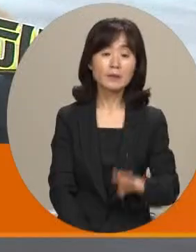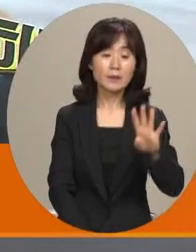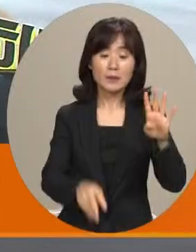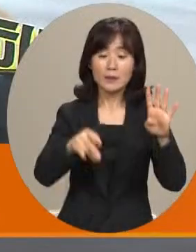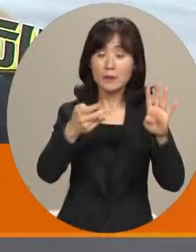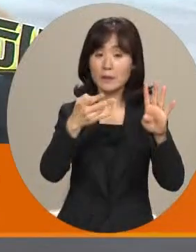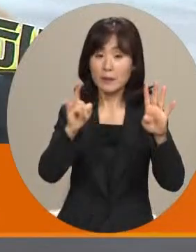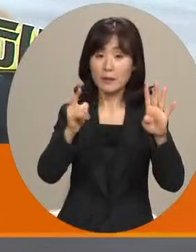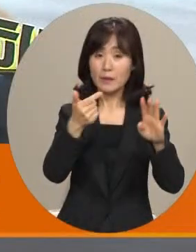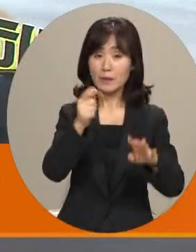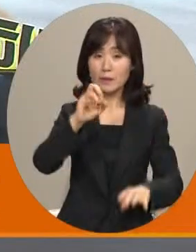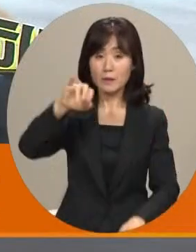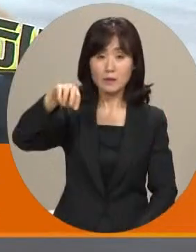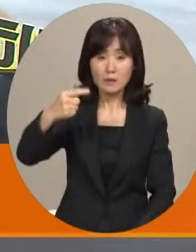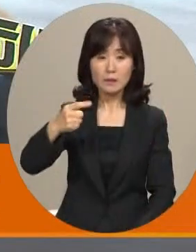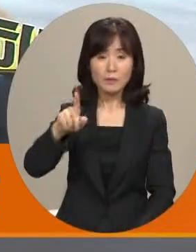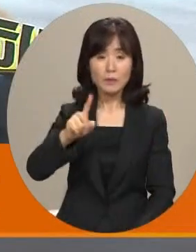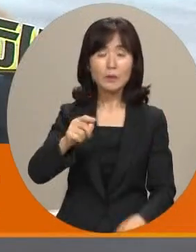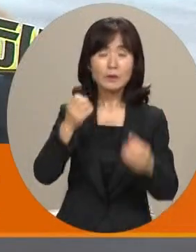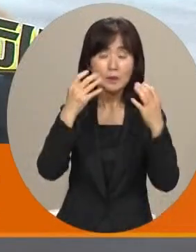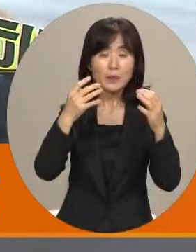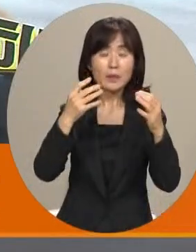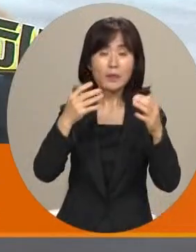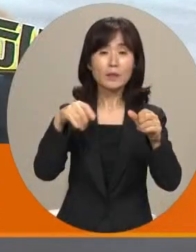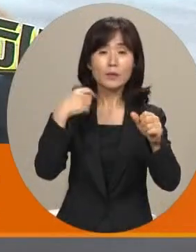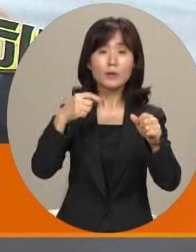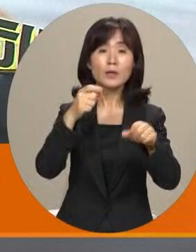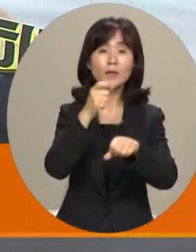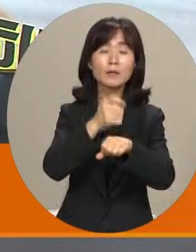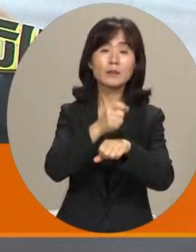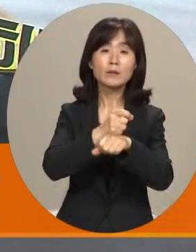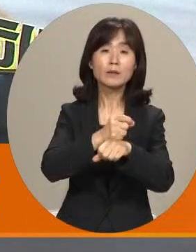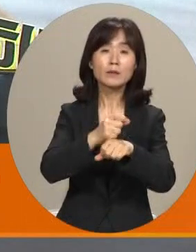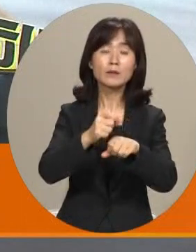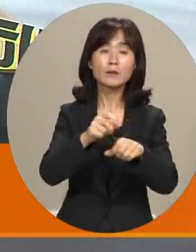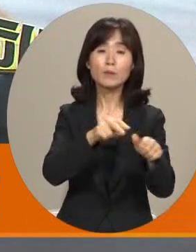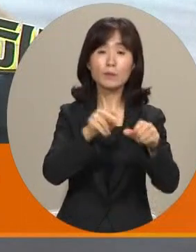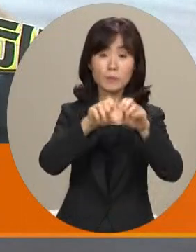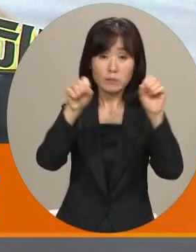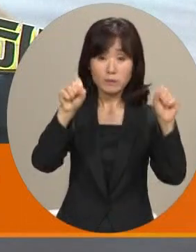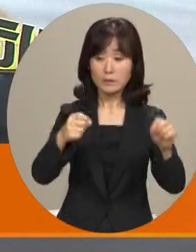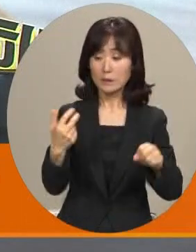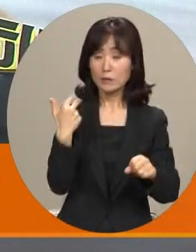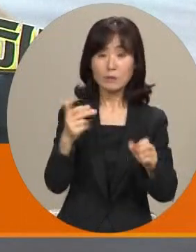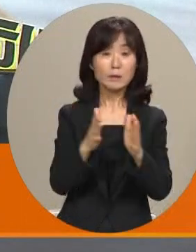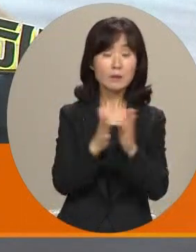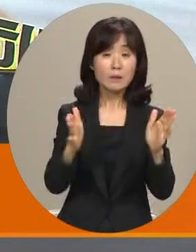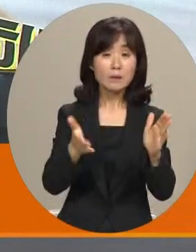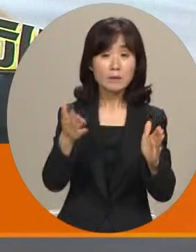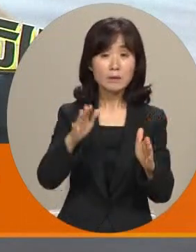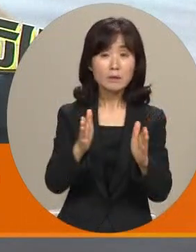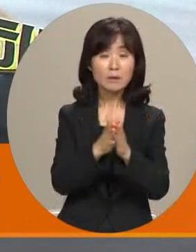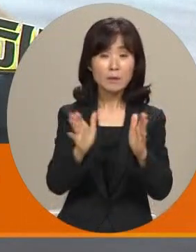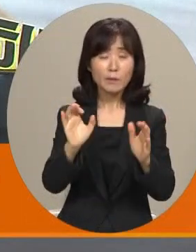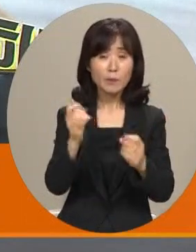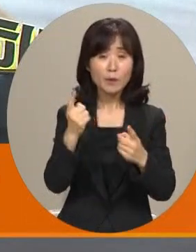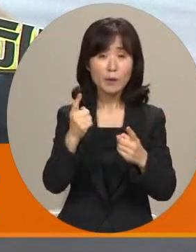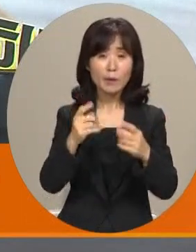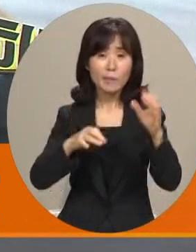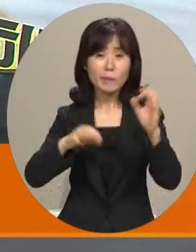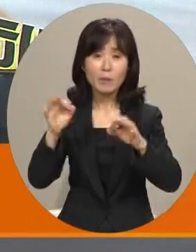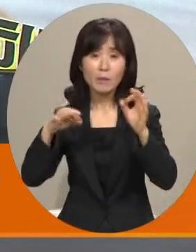4세대 나이스 새 교육 행정정보시스템이 지난주에 개통했습니다 그런데 시작부터 오류가 있다